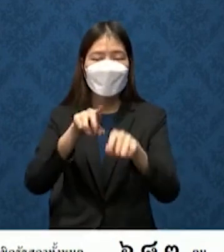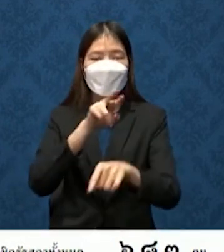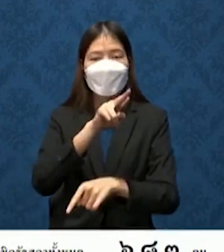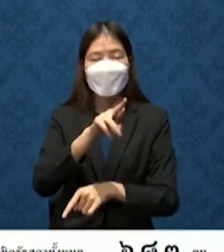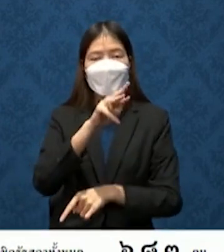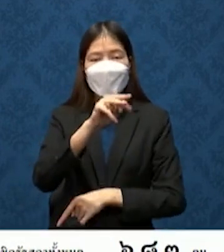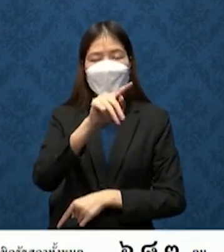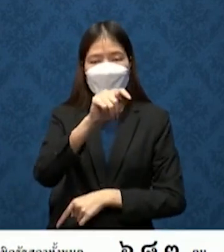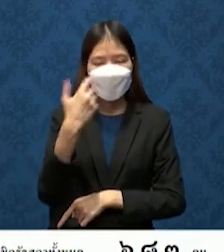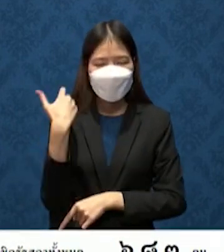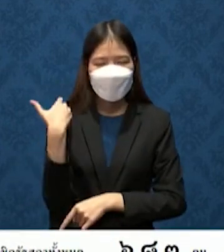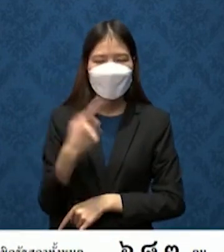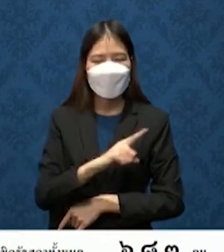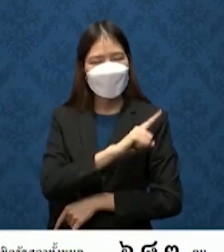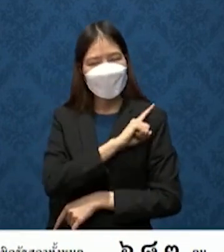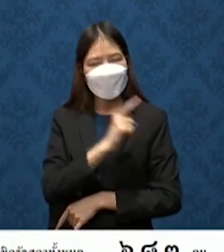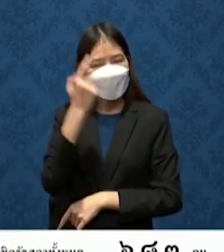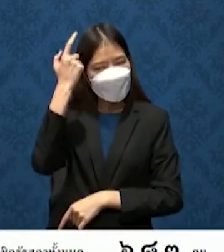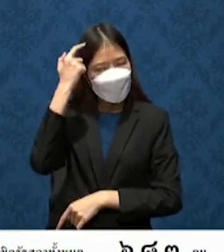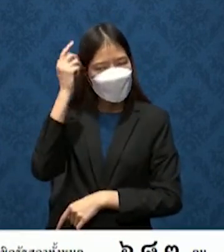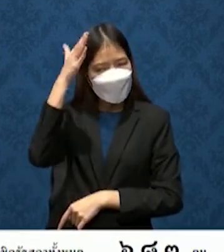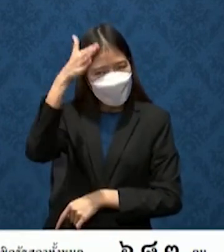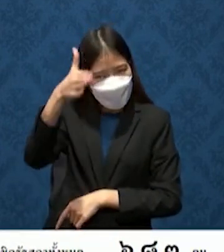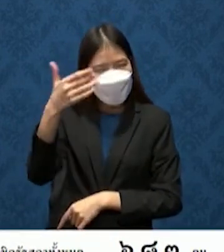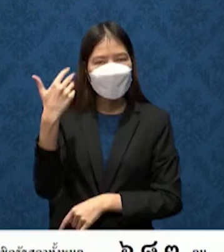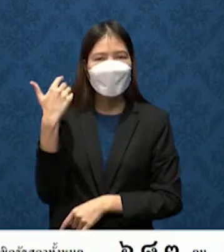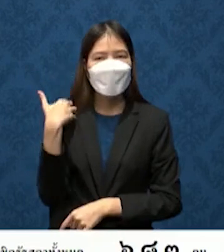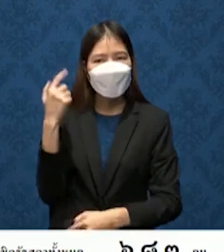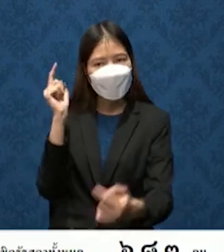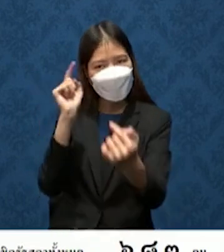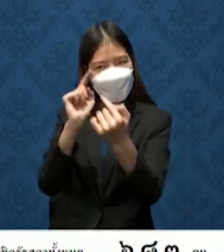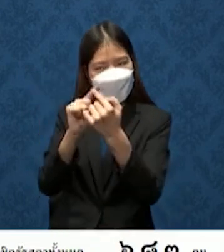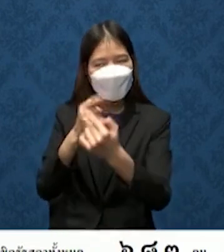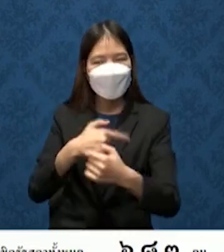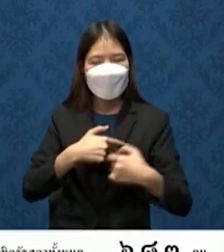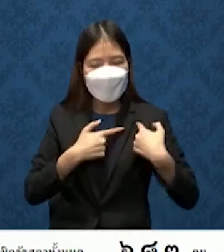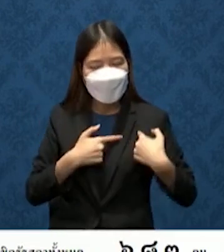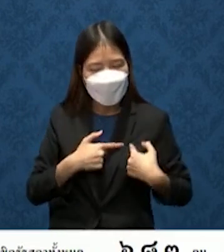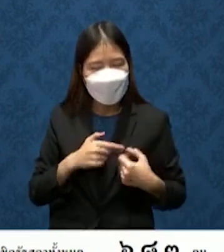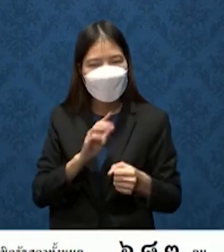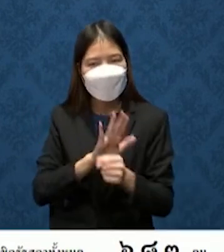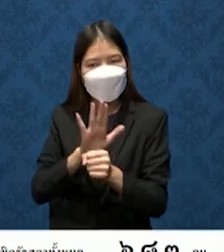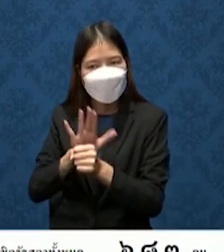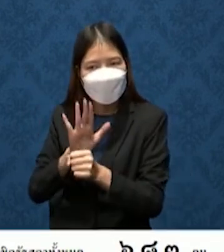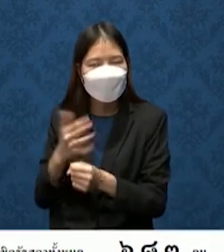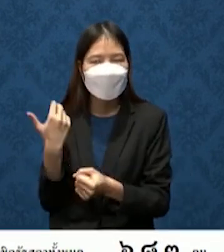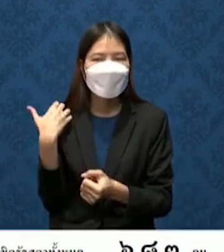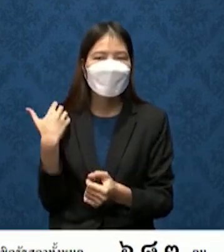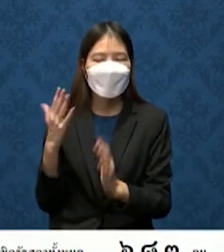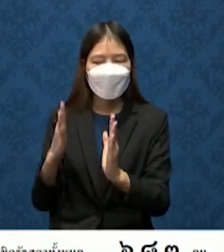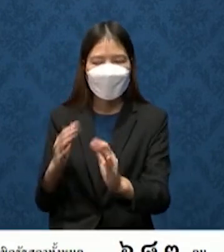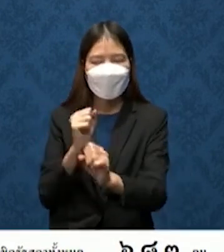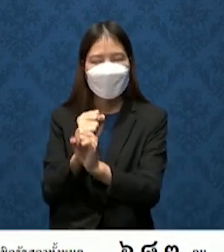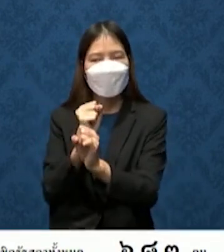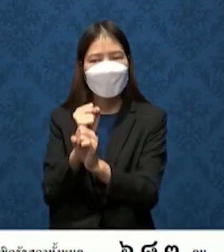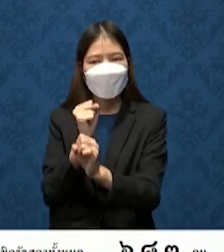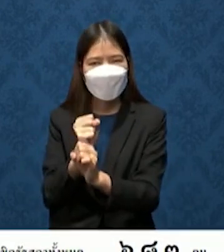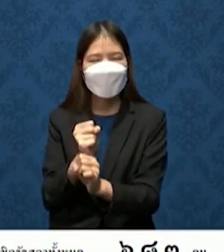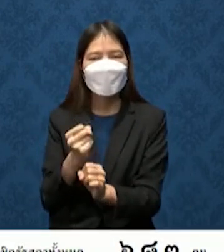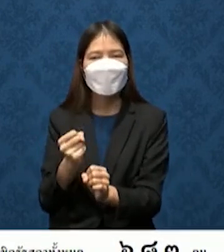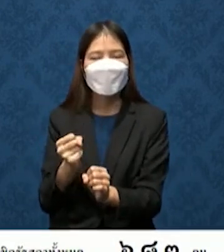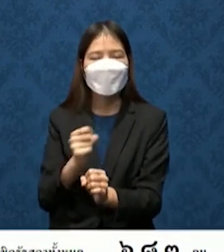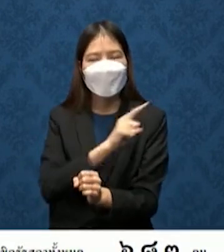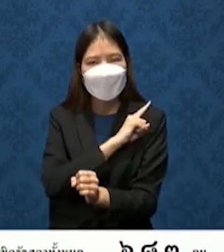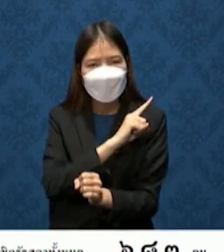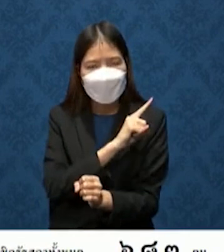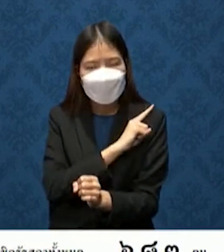พาว่ผู้นำมีวสสัยทัด มควรคามเข้าใจความเห็นใจผู้ปฏิบัหนาที่ก็เป็เรื่อง